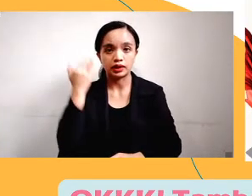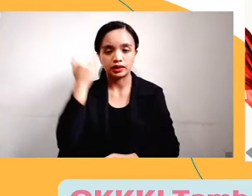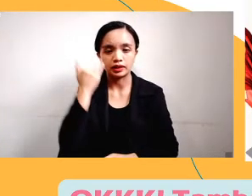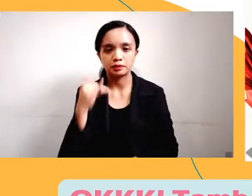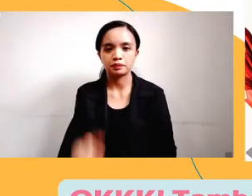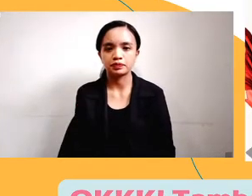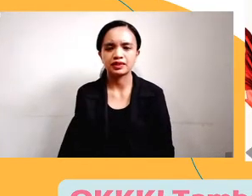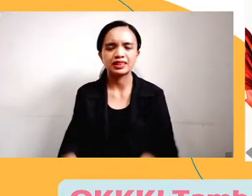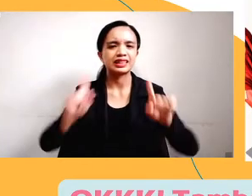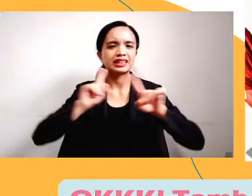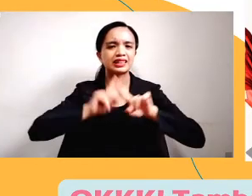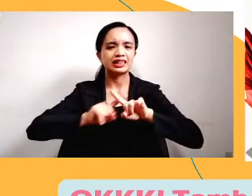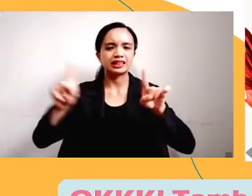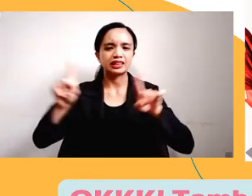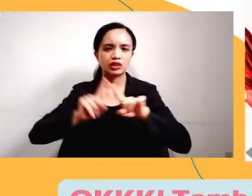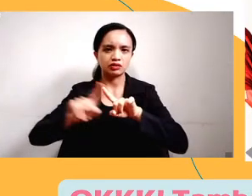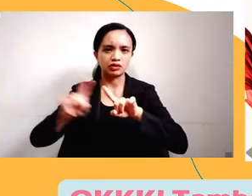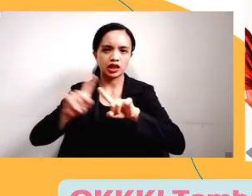kakaiba yung kanilang